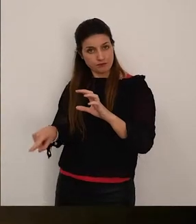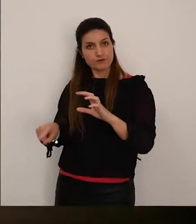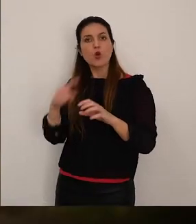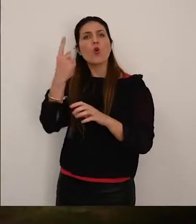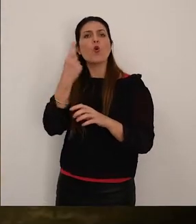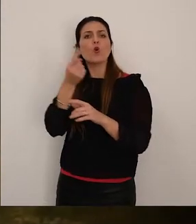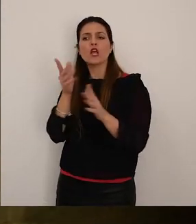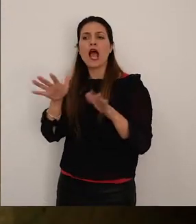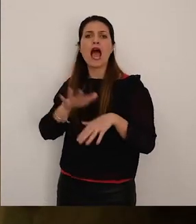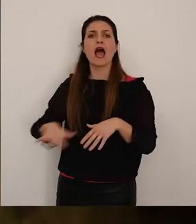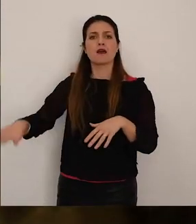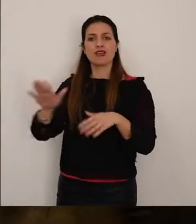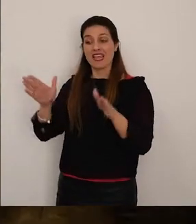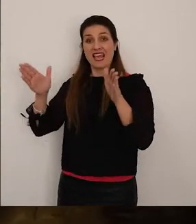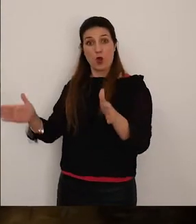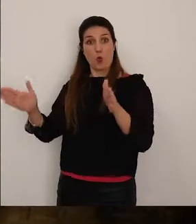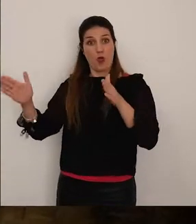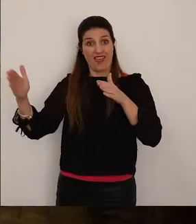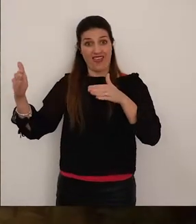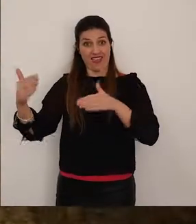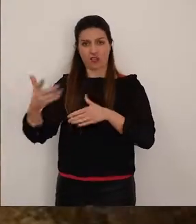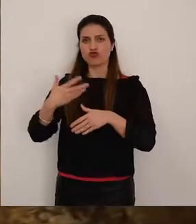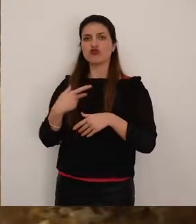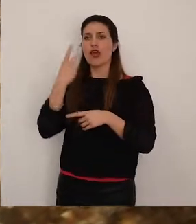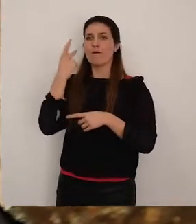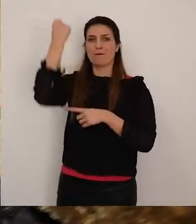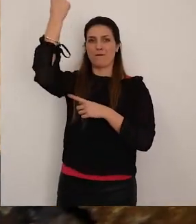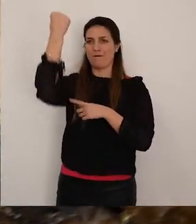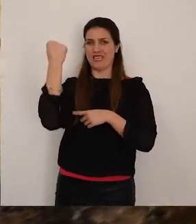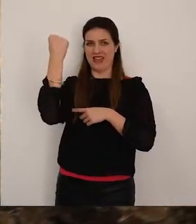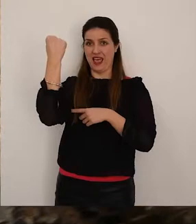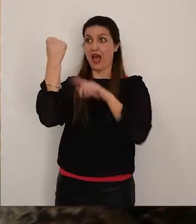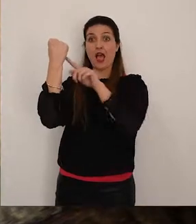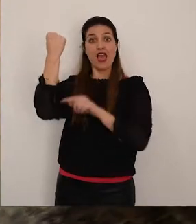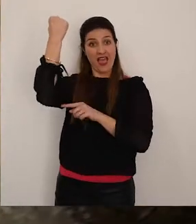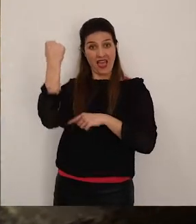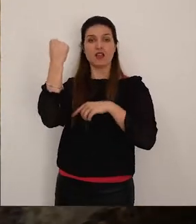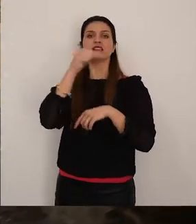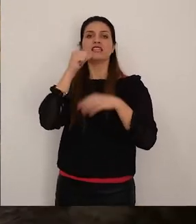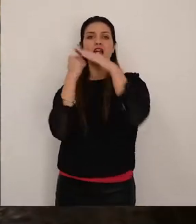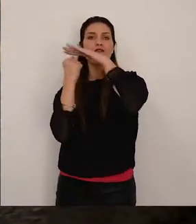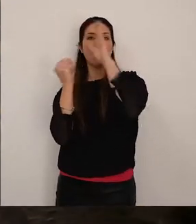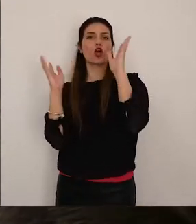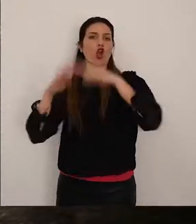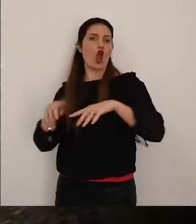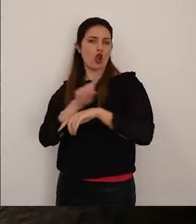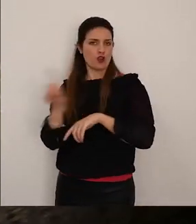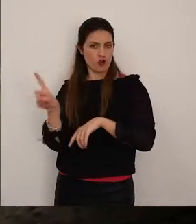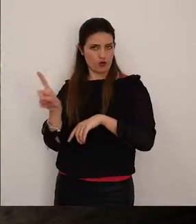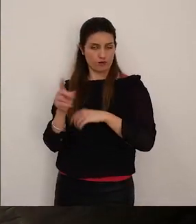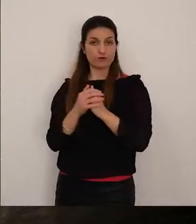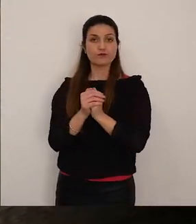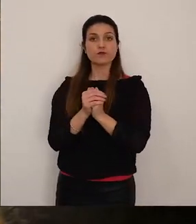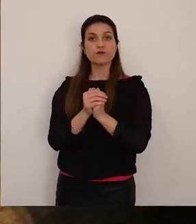Entrando nella grotta, costituita da un unico ambiente a forma quadrangolare, si nota un pilastro centrale con funzione di